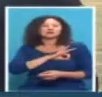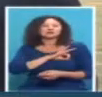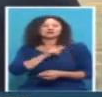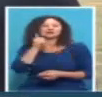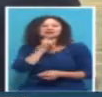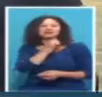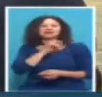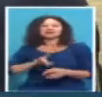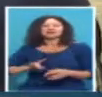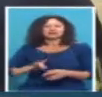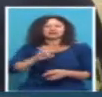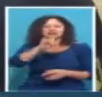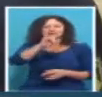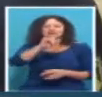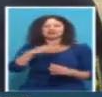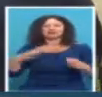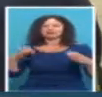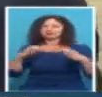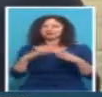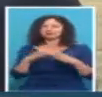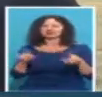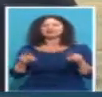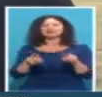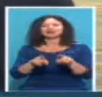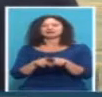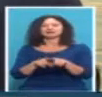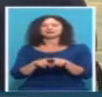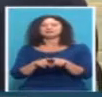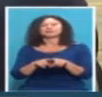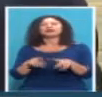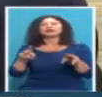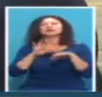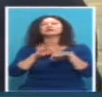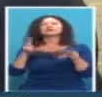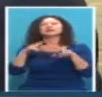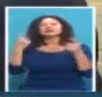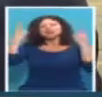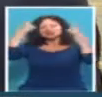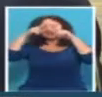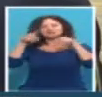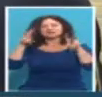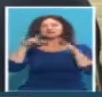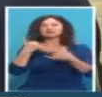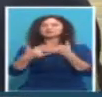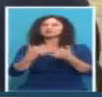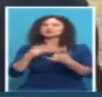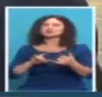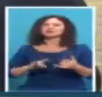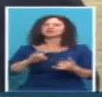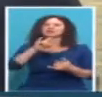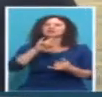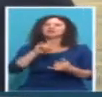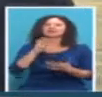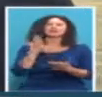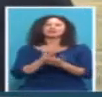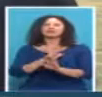нелегальных воздушных судов авиакомпании, а также проведение технического обслуживания воздушных судов, не имеющими на это